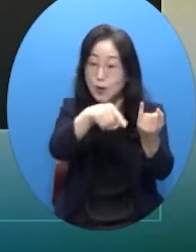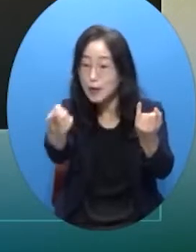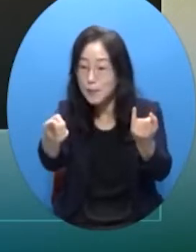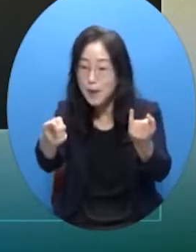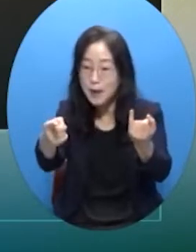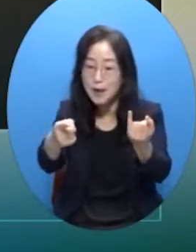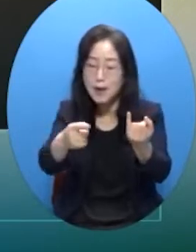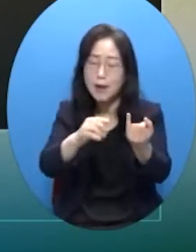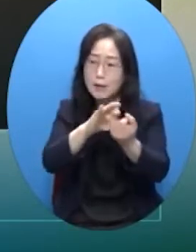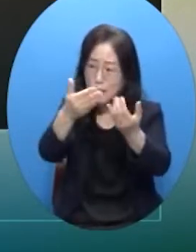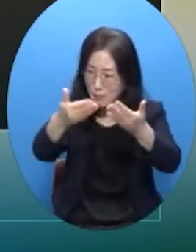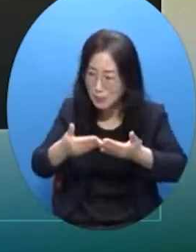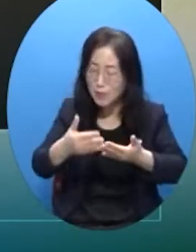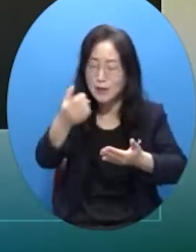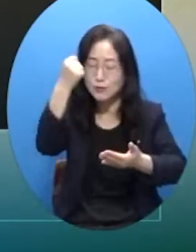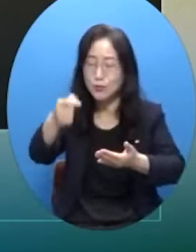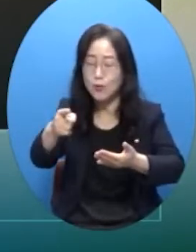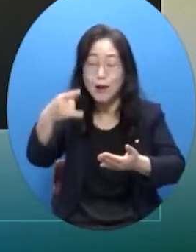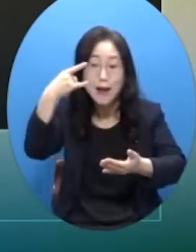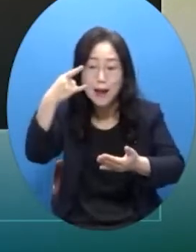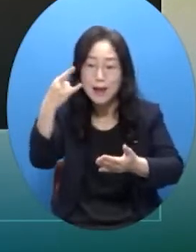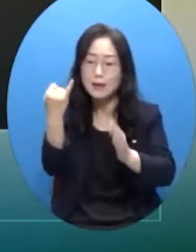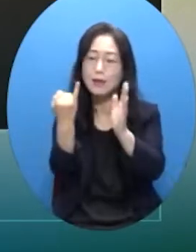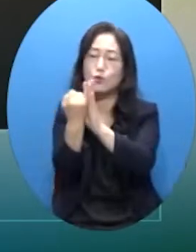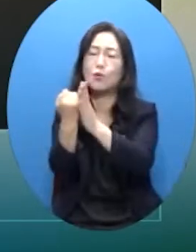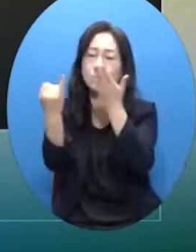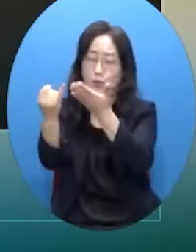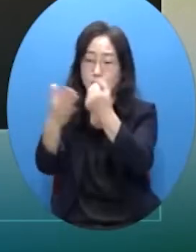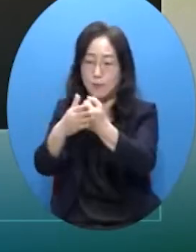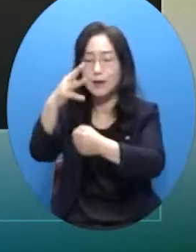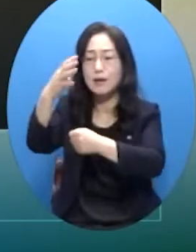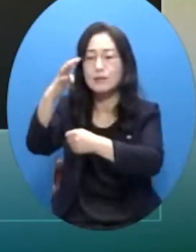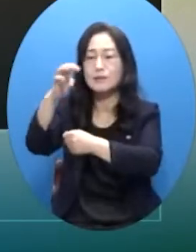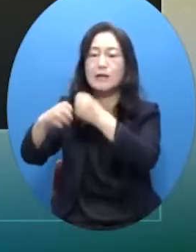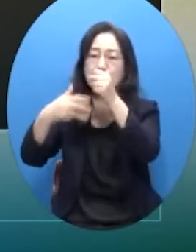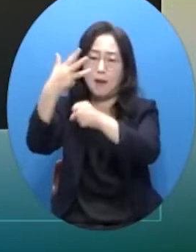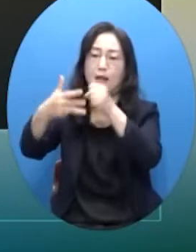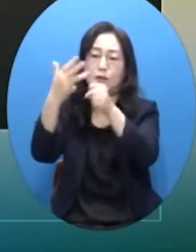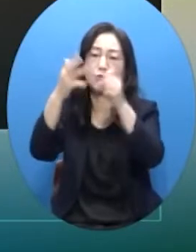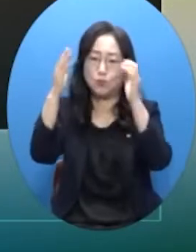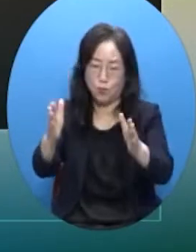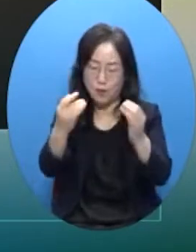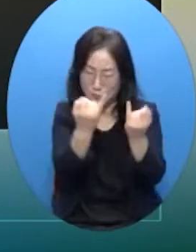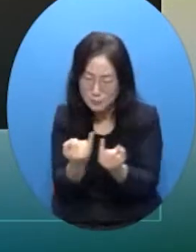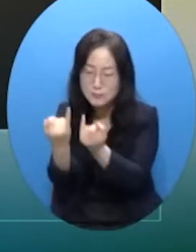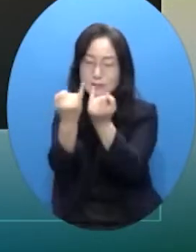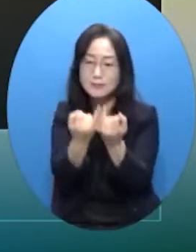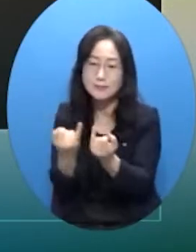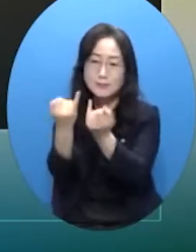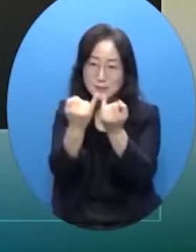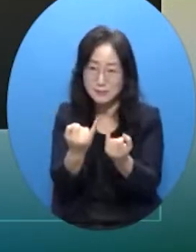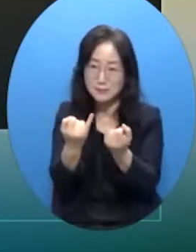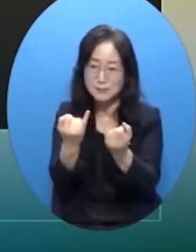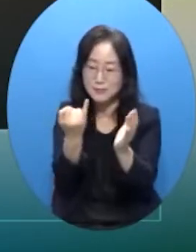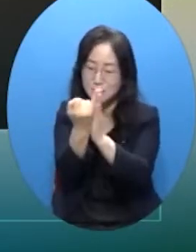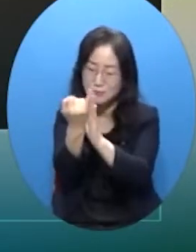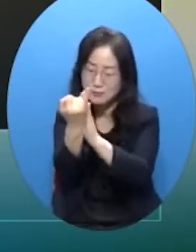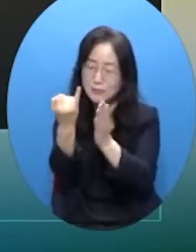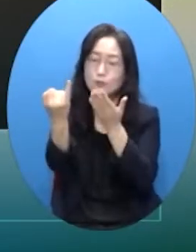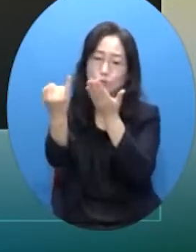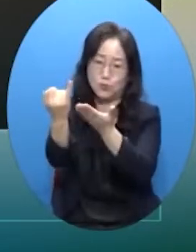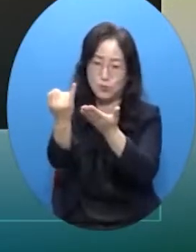대한 것입니다. 마태복음 22장 37절로 39절에 예수님 말씀하셨습니다. 예수께서 이르시되, 내 마음을